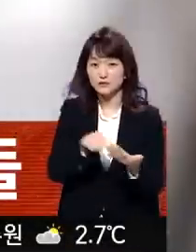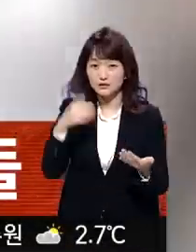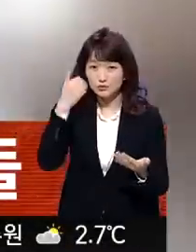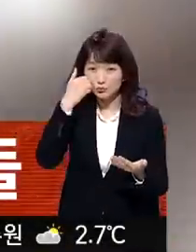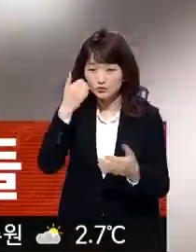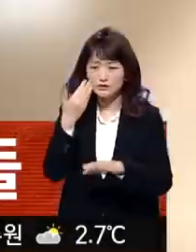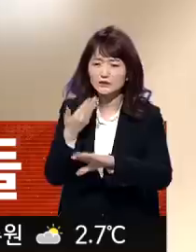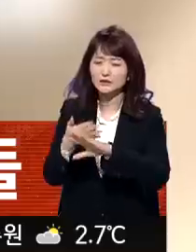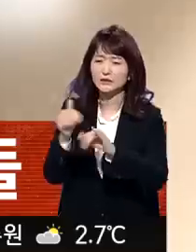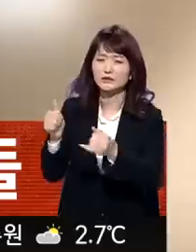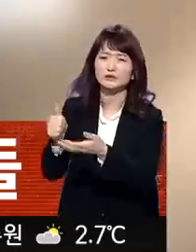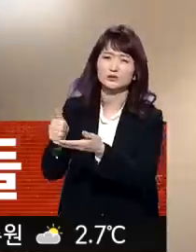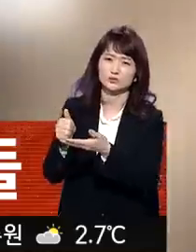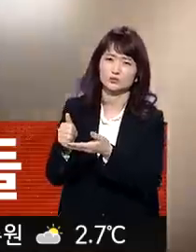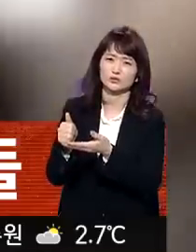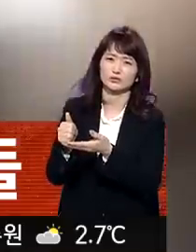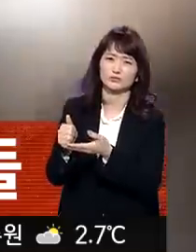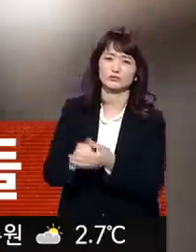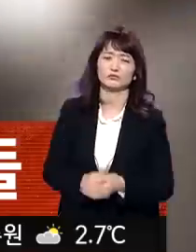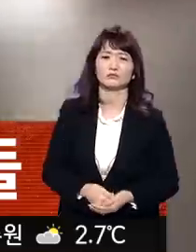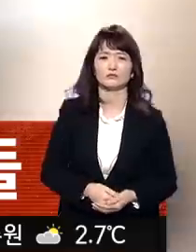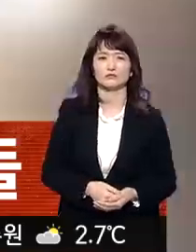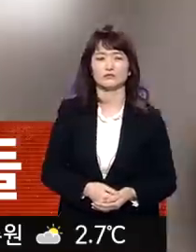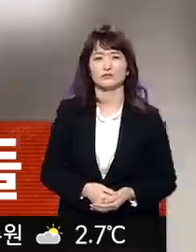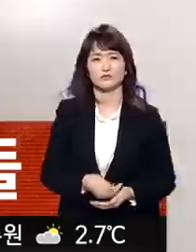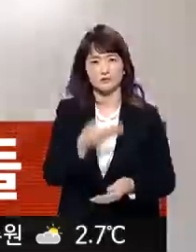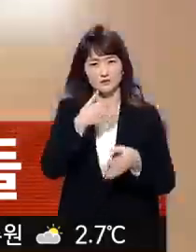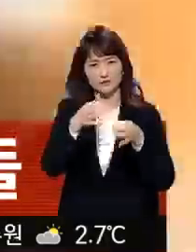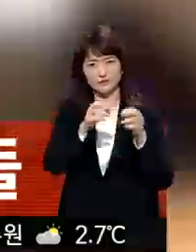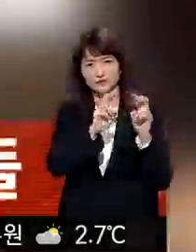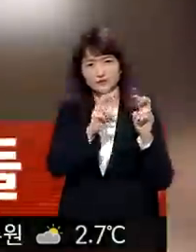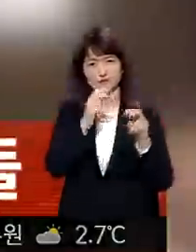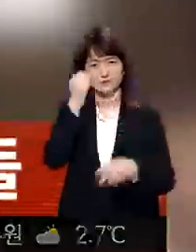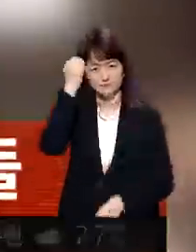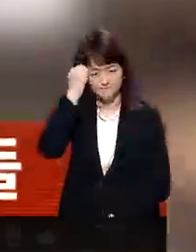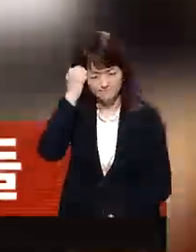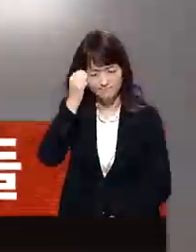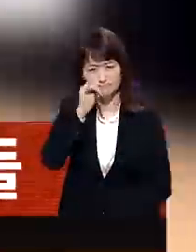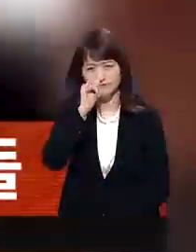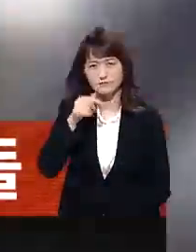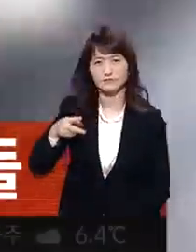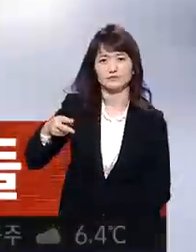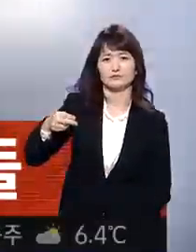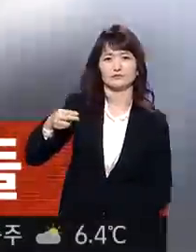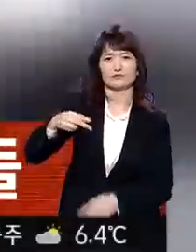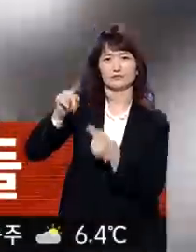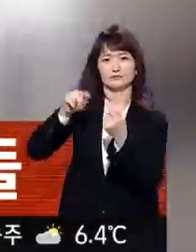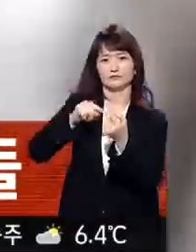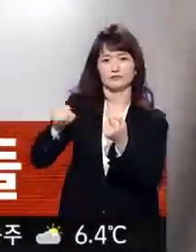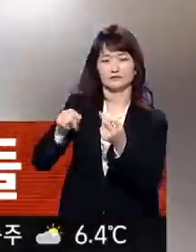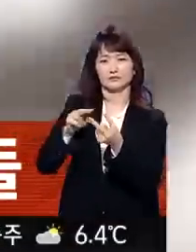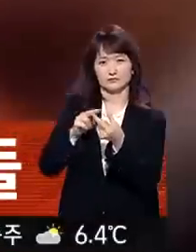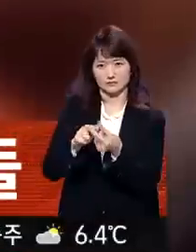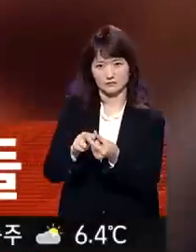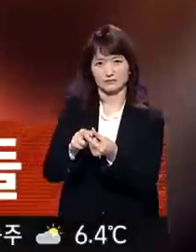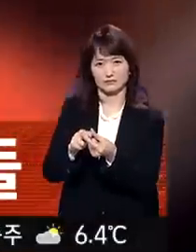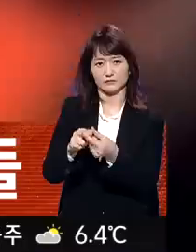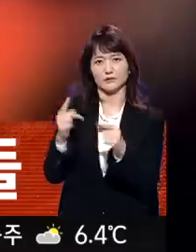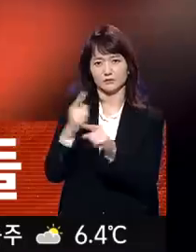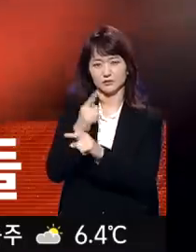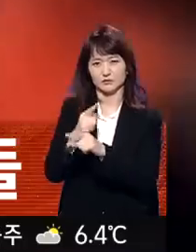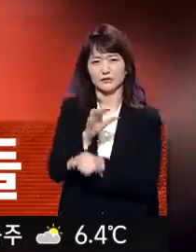다른 손님들이 받겠죠. 이에 요식업 업체들도 골머리를 앓고 있는데요. 젓가락도 1인용씩 포장된 걸로 교체를